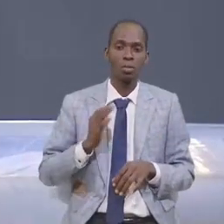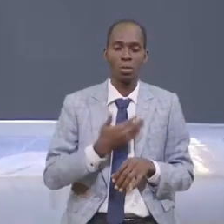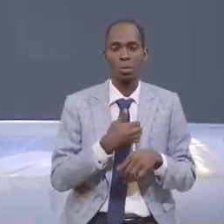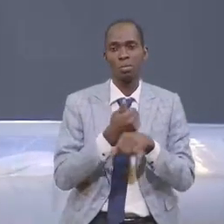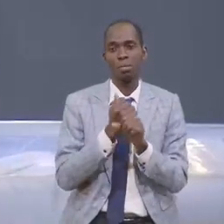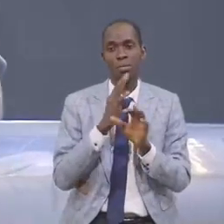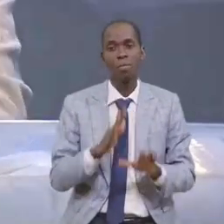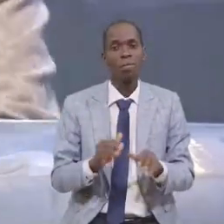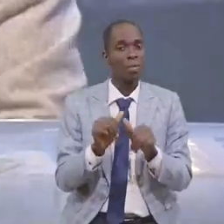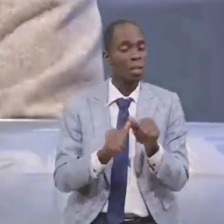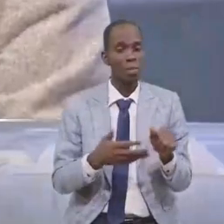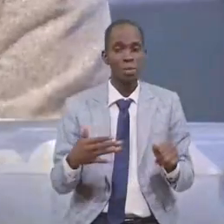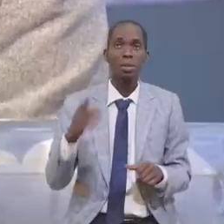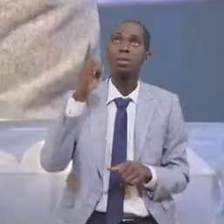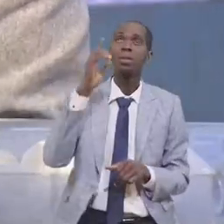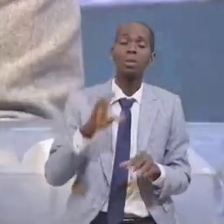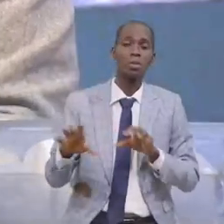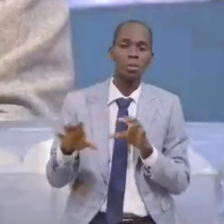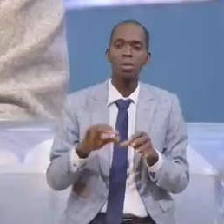Tout ce que Dieu fait est essentiel.